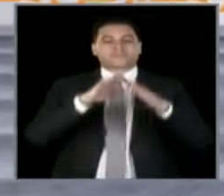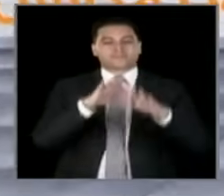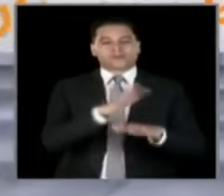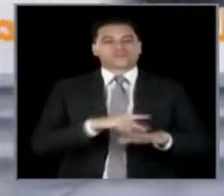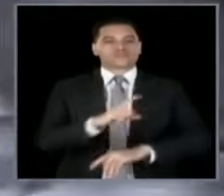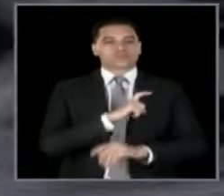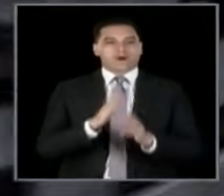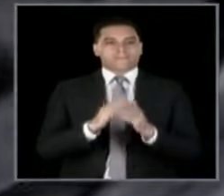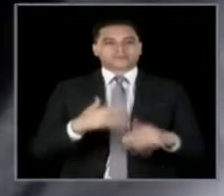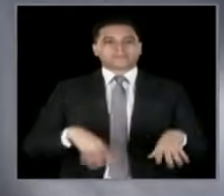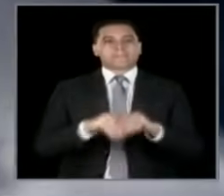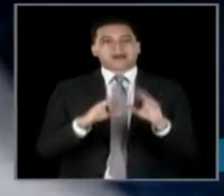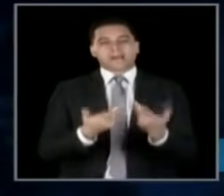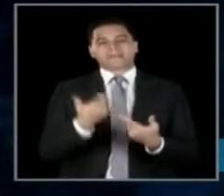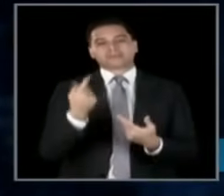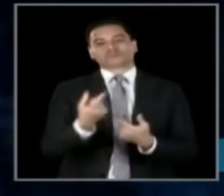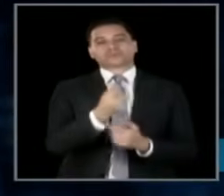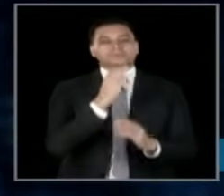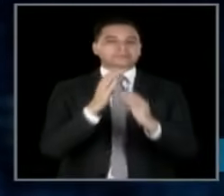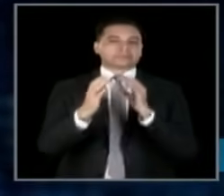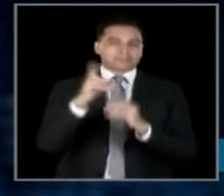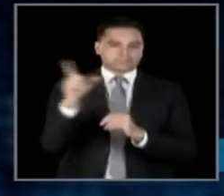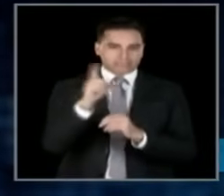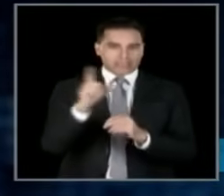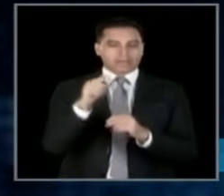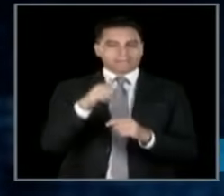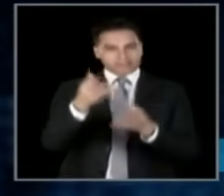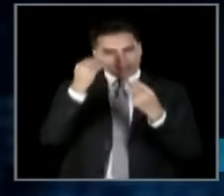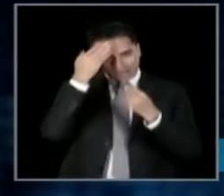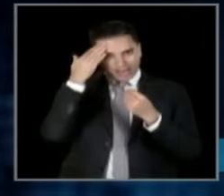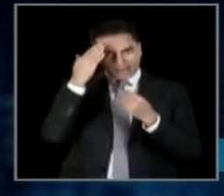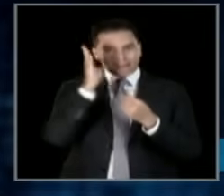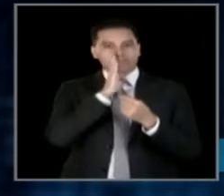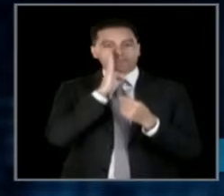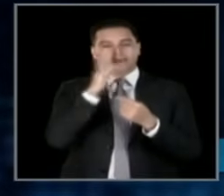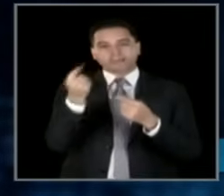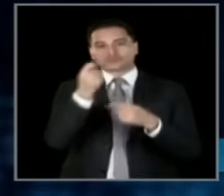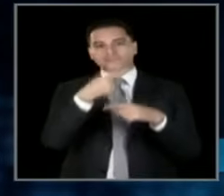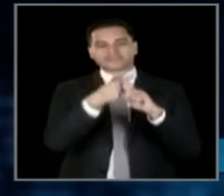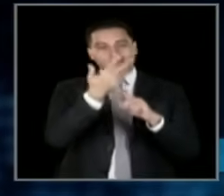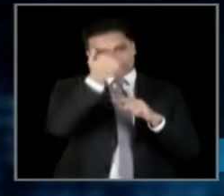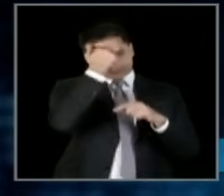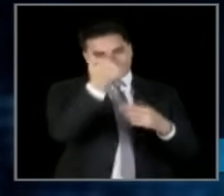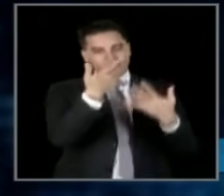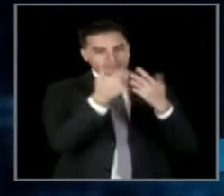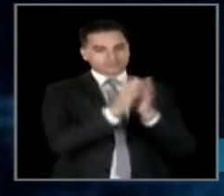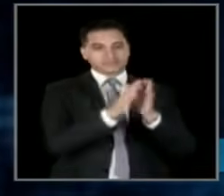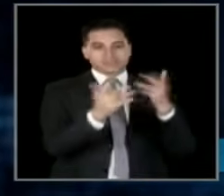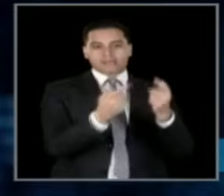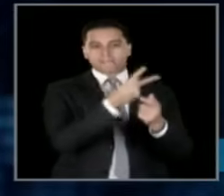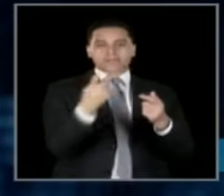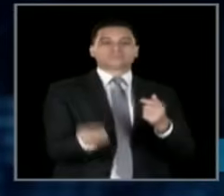يبقى طلاب مصر جمعوا 55 نقطة في فقرة العلم، وكل نقطة ب5000 جنيه بما